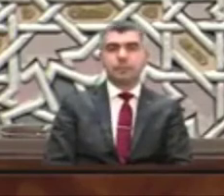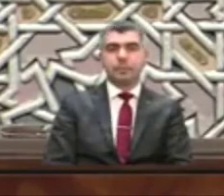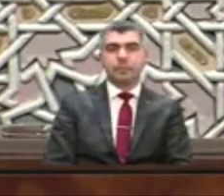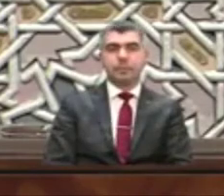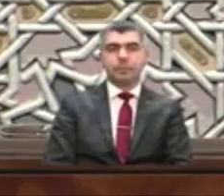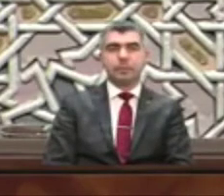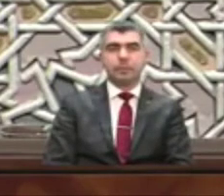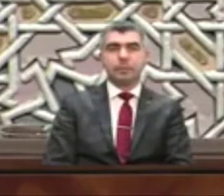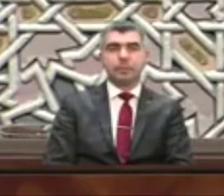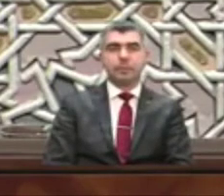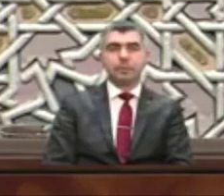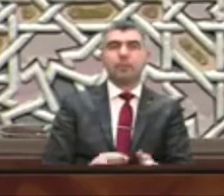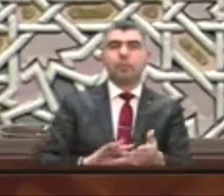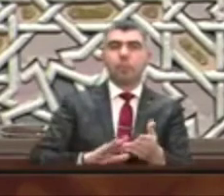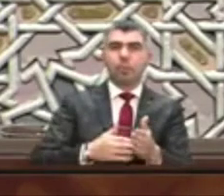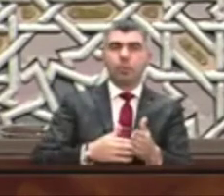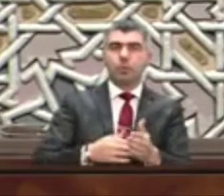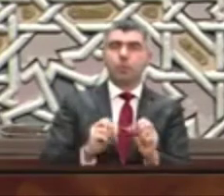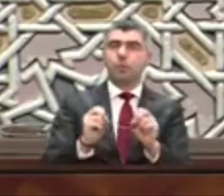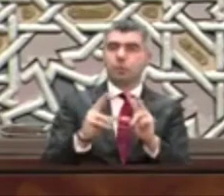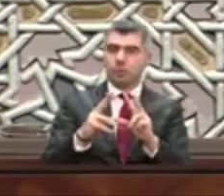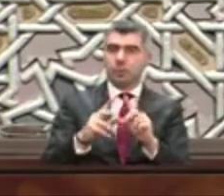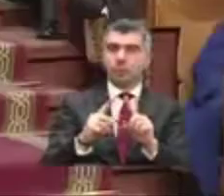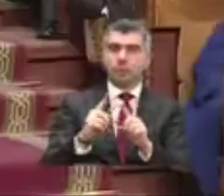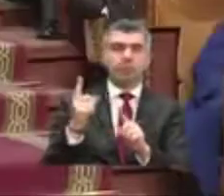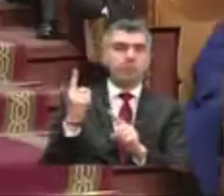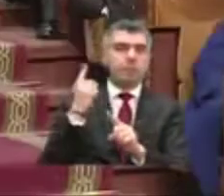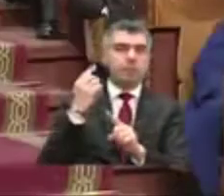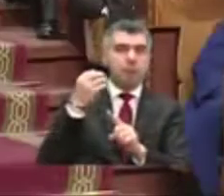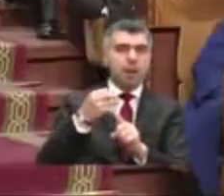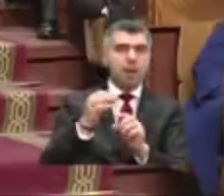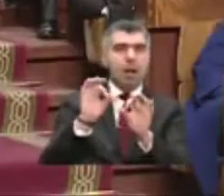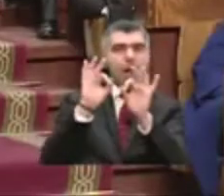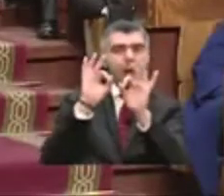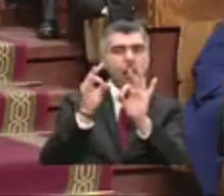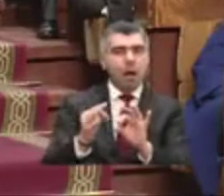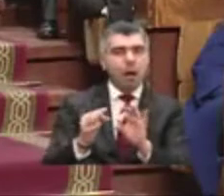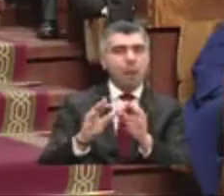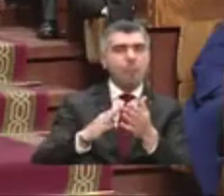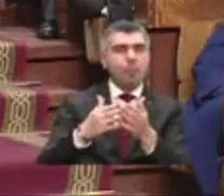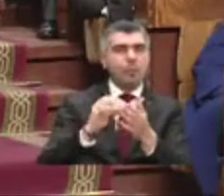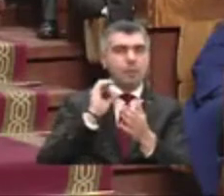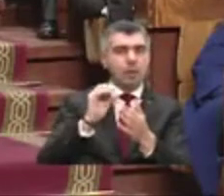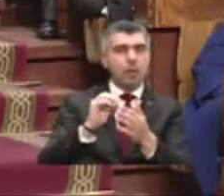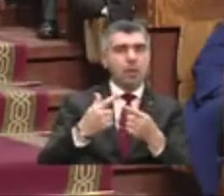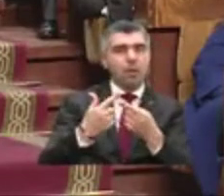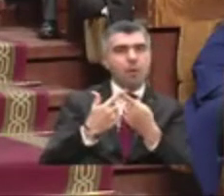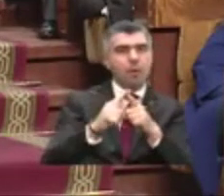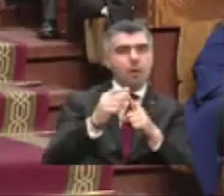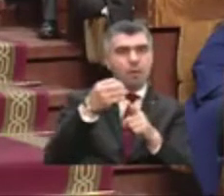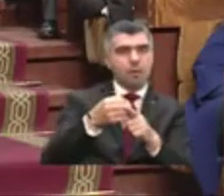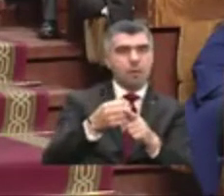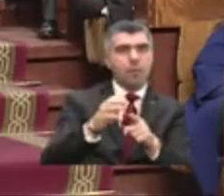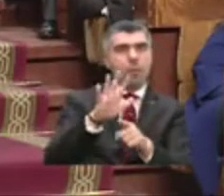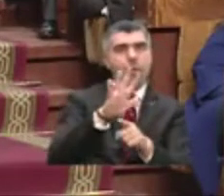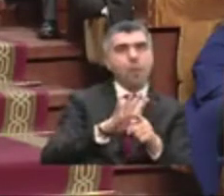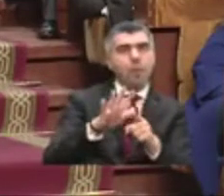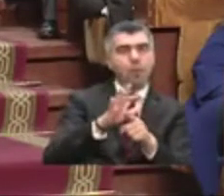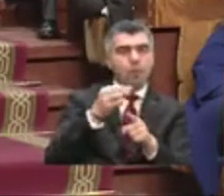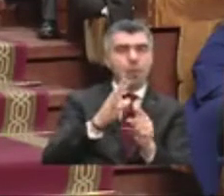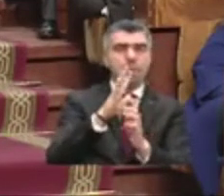سمعنا لكم بعناية واهتمام بالغين لكل الأرقام والمعطيات التي قدمتموها بخصوص هذا البرنامج الوطني